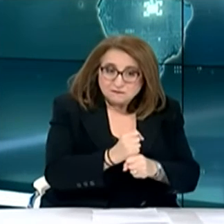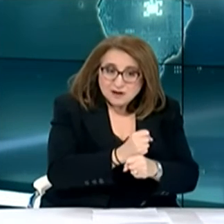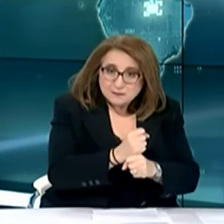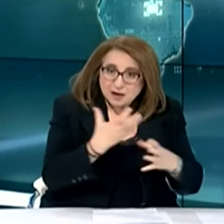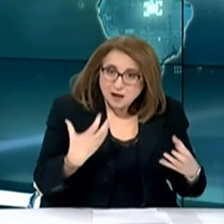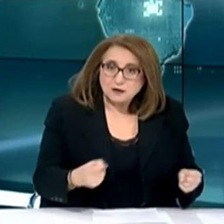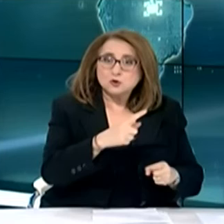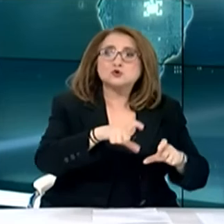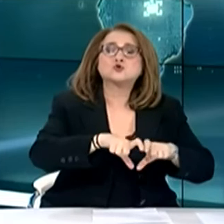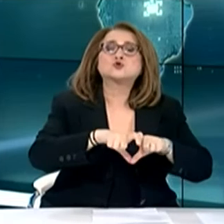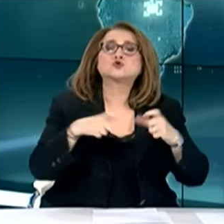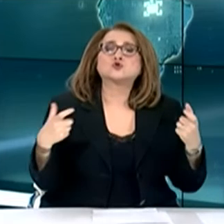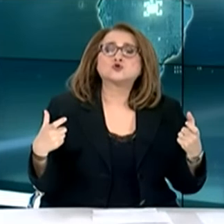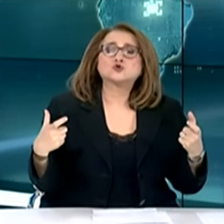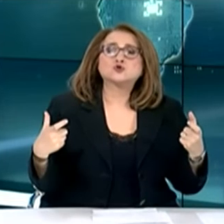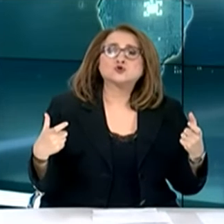σχολή,